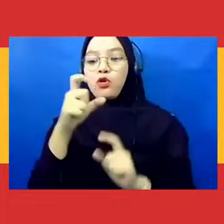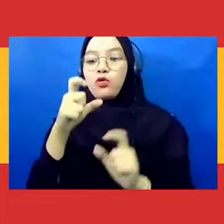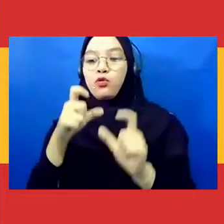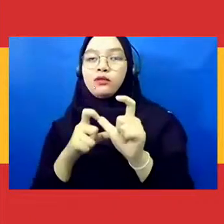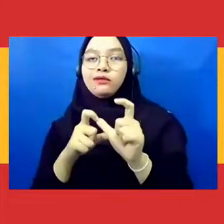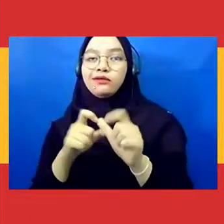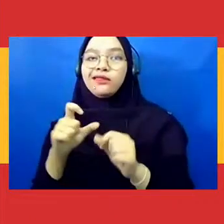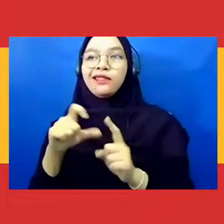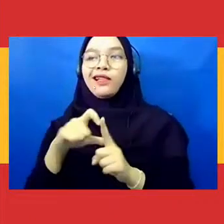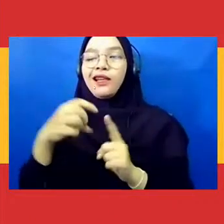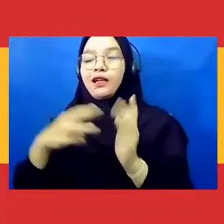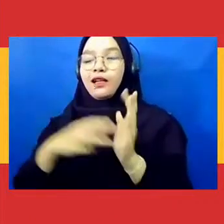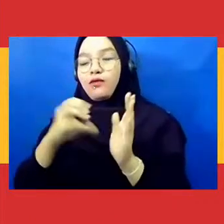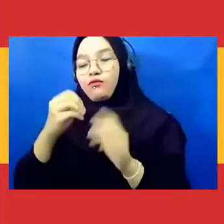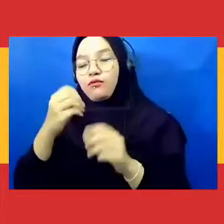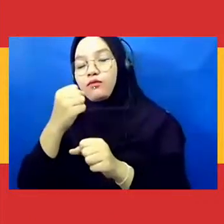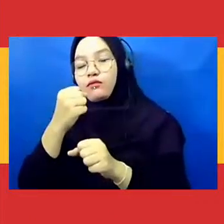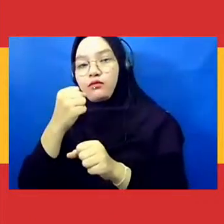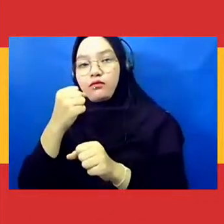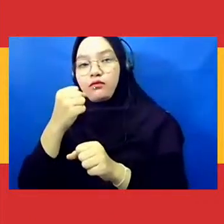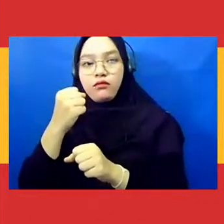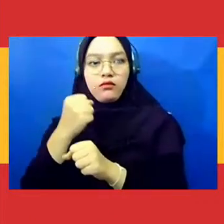sampai bonus demografi